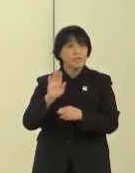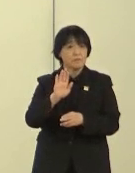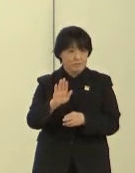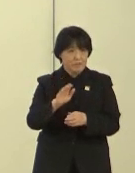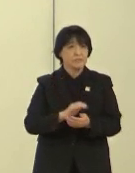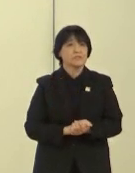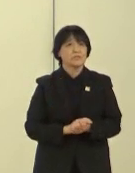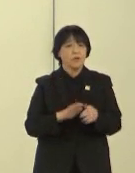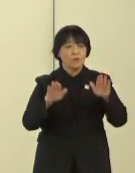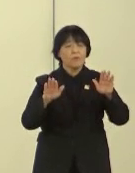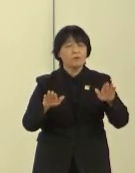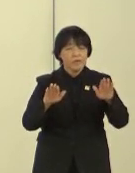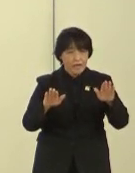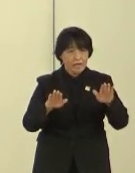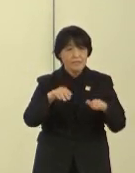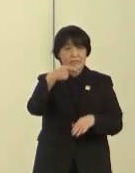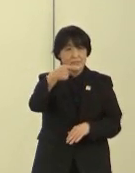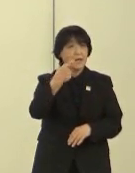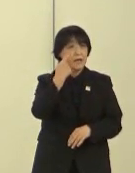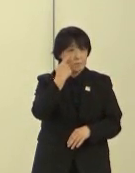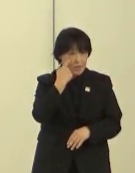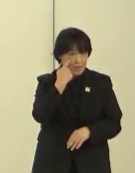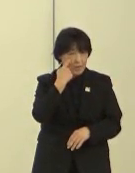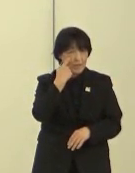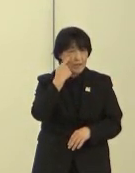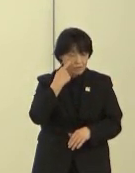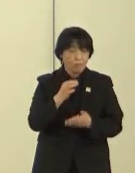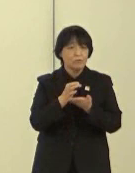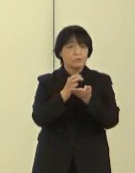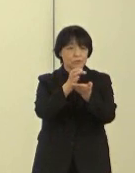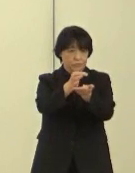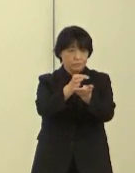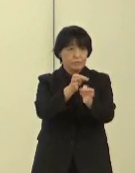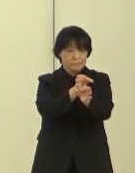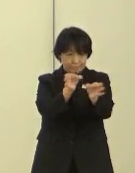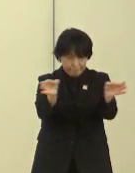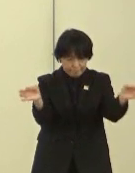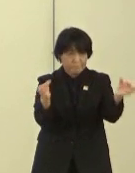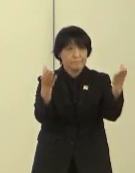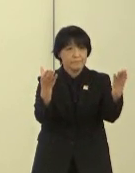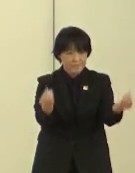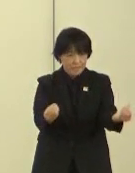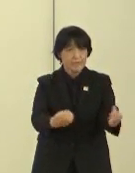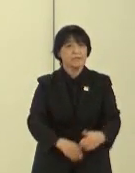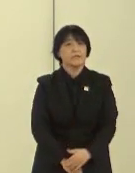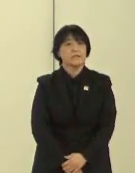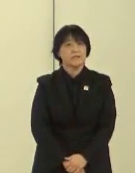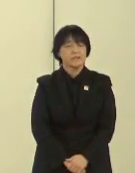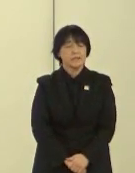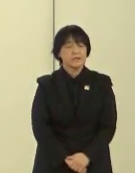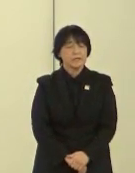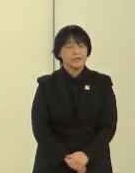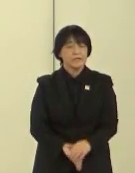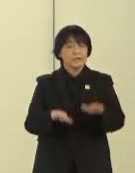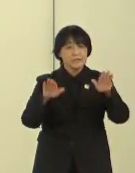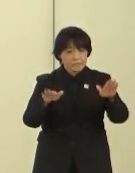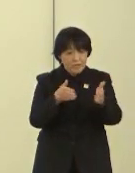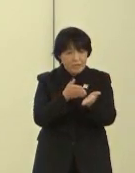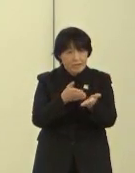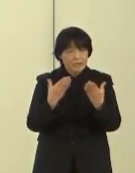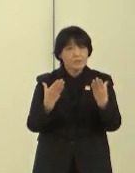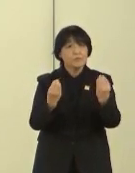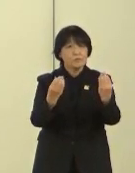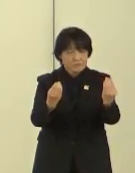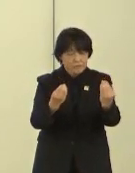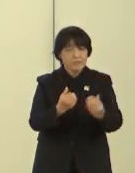日1回目の給付を行ったところでございます。今申し上げましたように、す